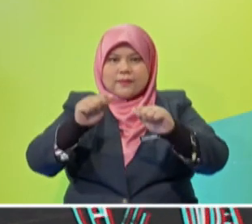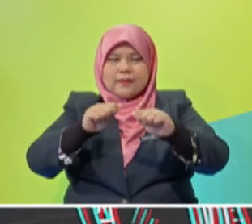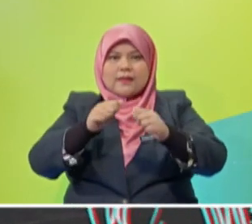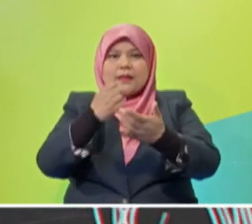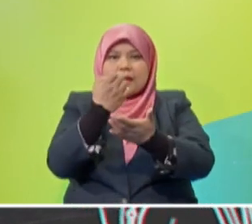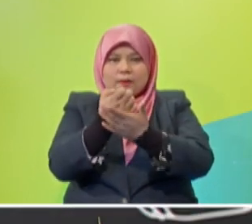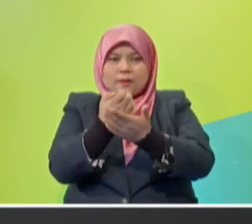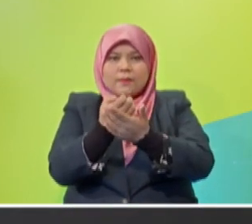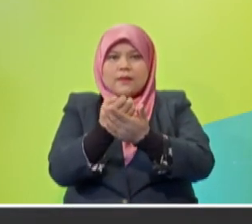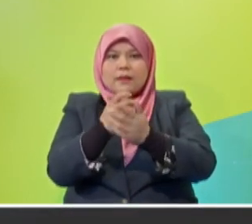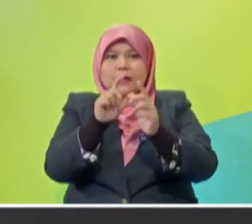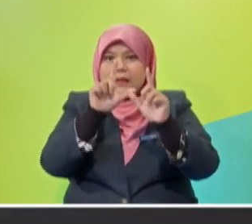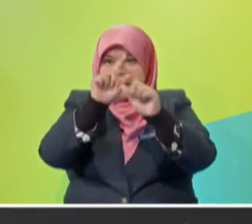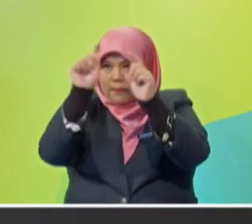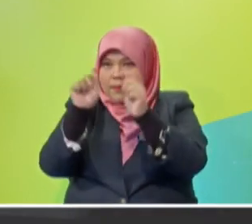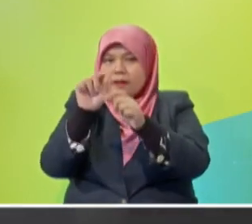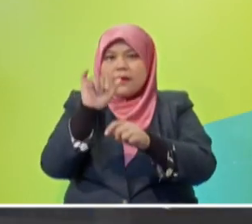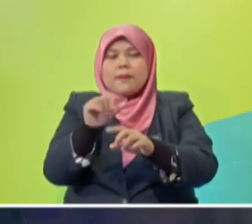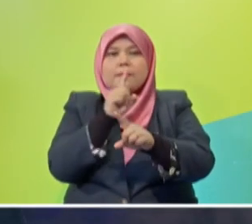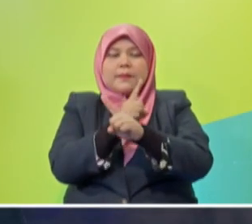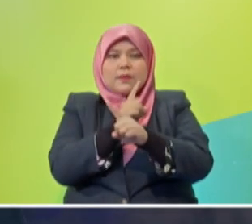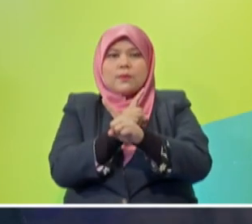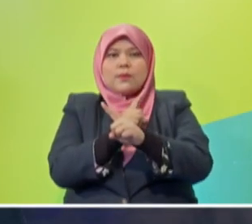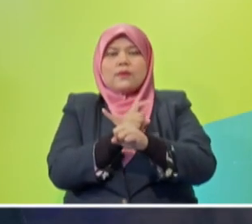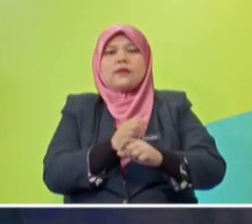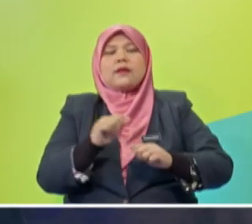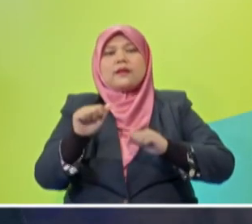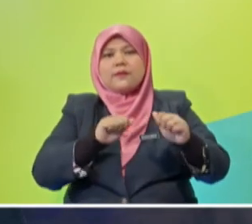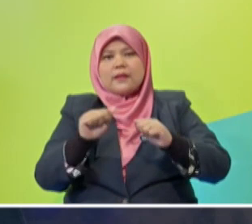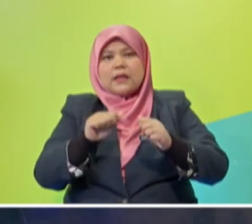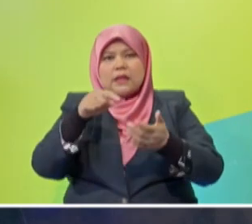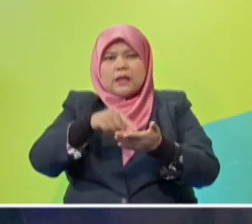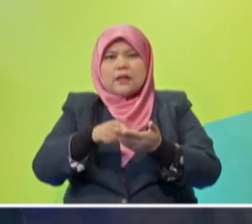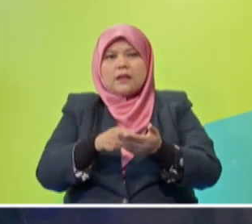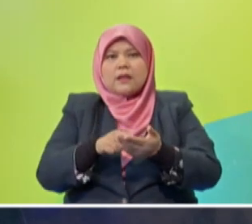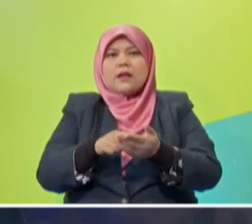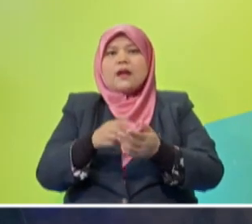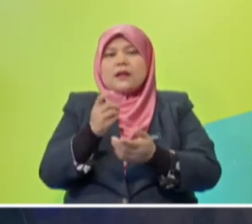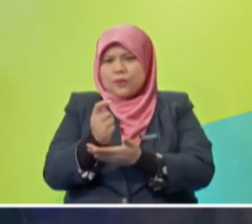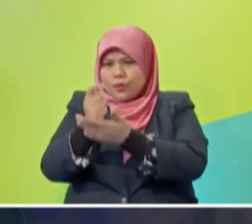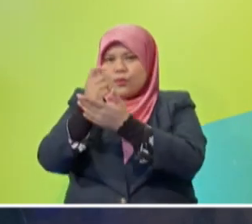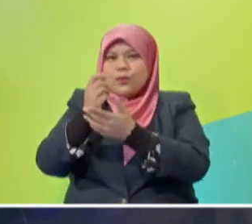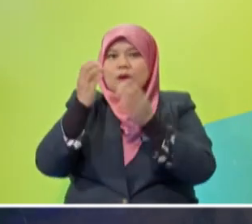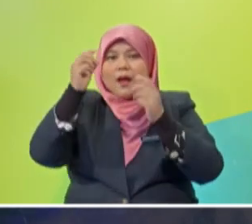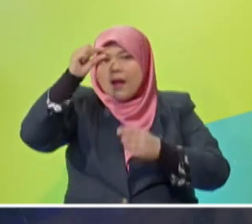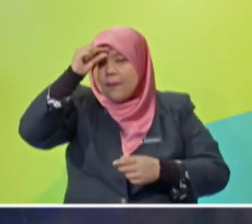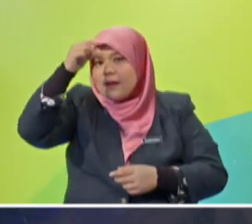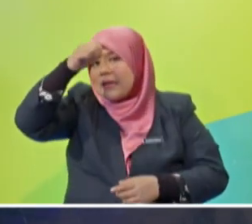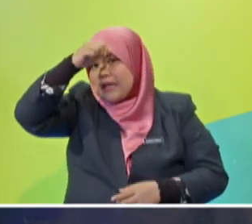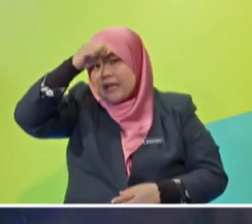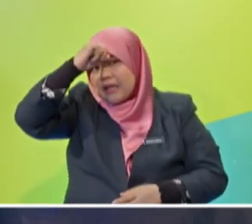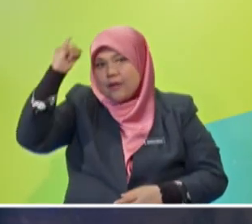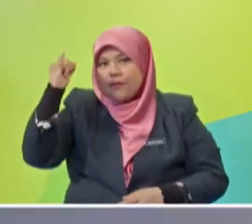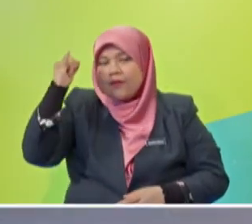betul. Okey, untuk aktiviti ini kita perlukan pertolongan Abang Irfan. Untuk apa cikgu? Untuk